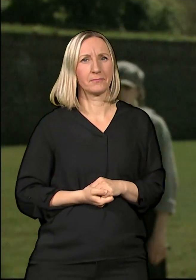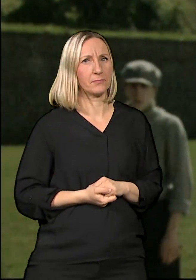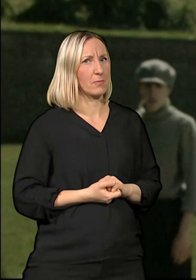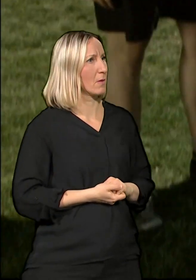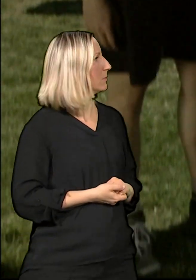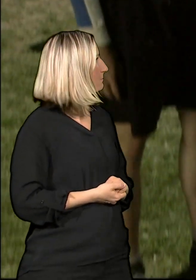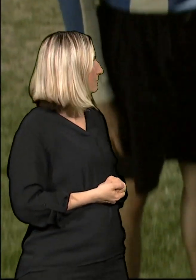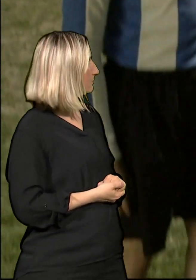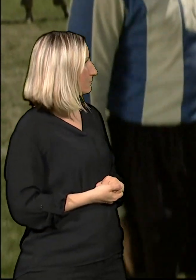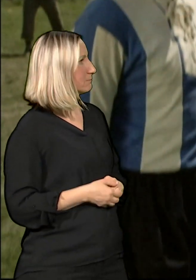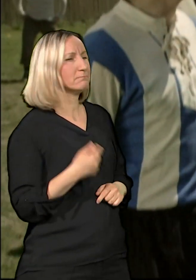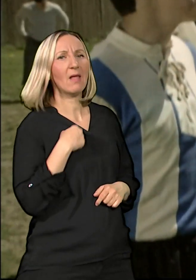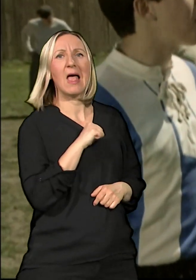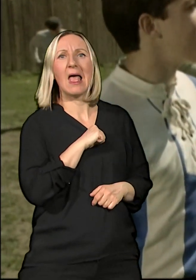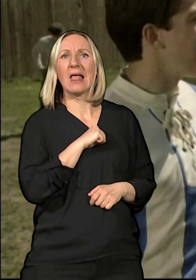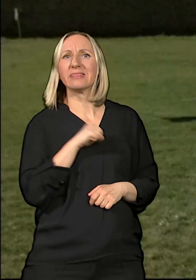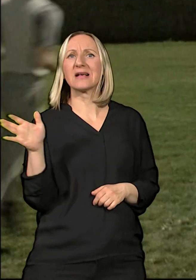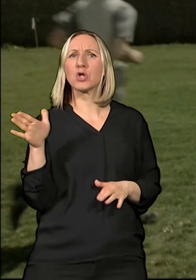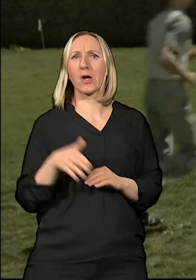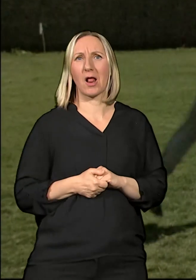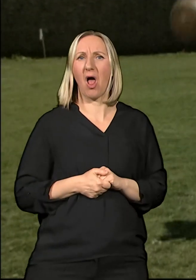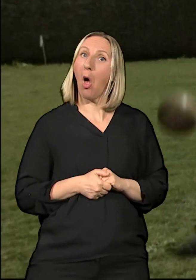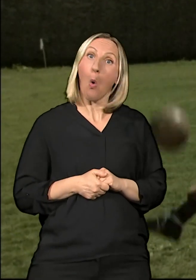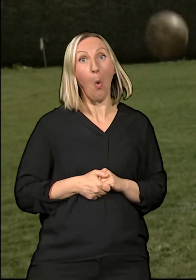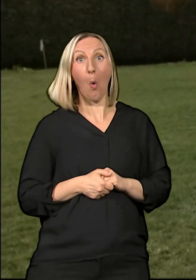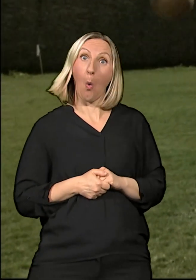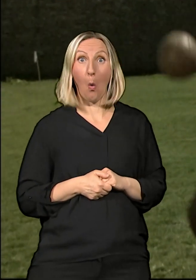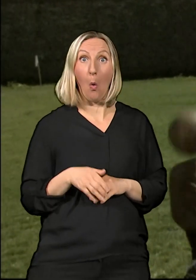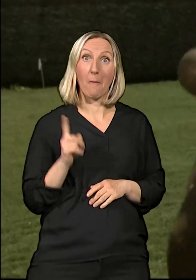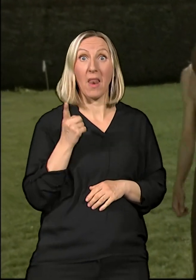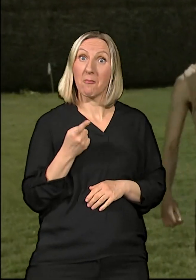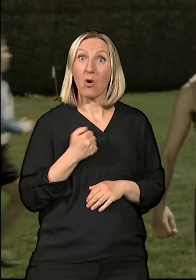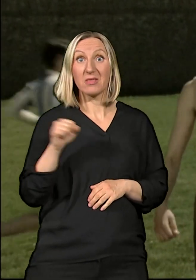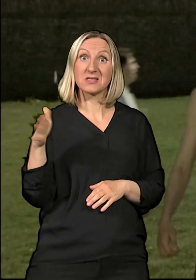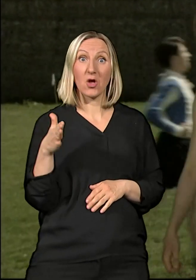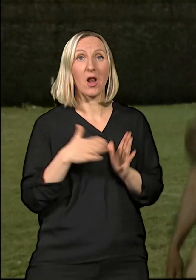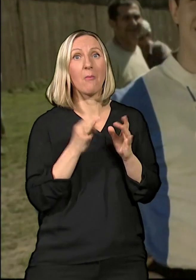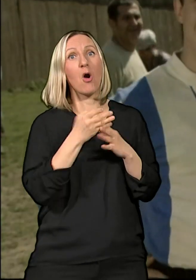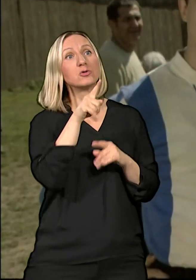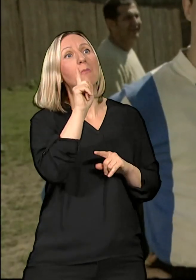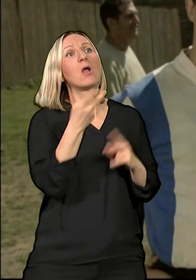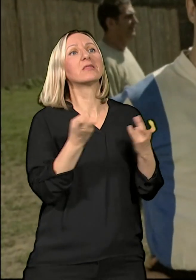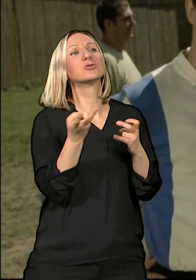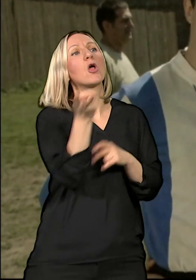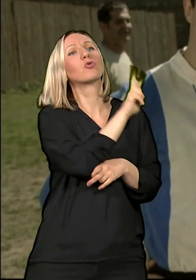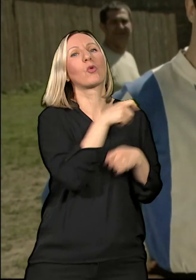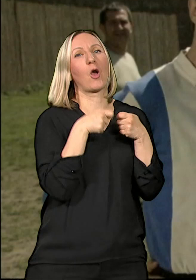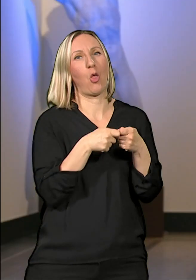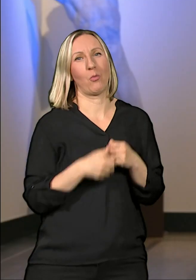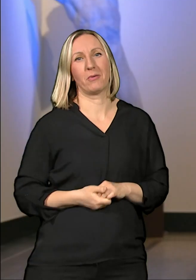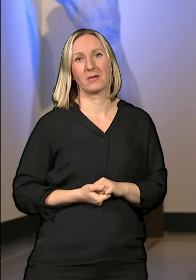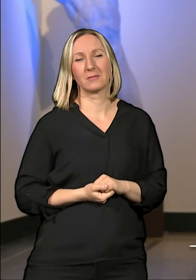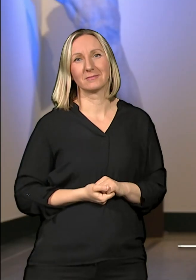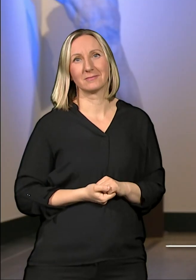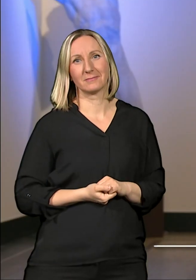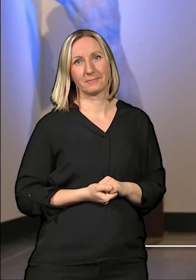Samo desno krilo. Desno krilo? Ma nemoj. Mošo, morat ćeš da tražiš nov klub. On